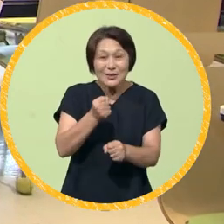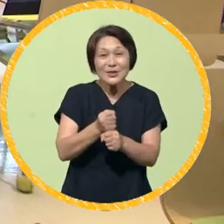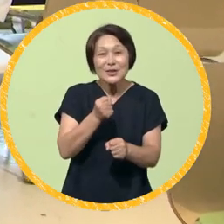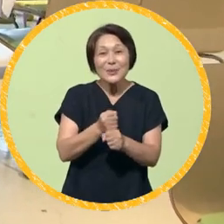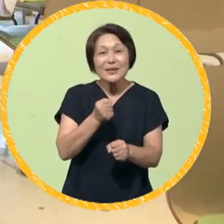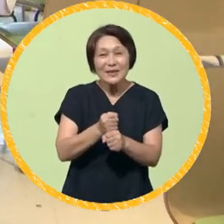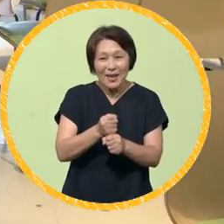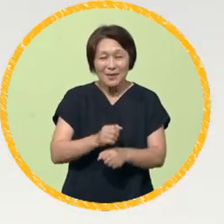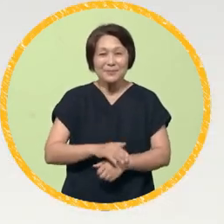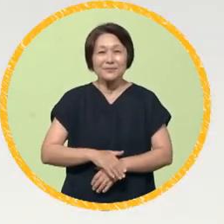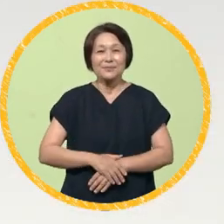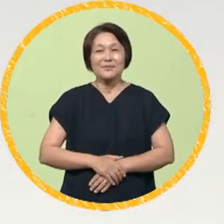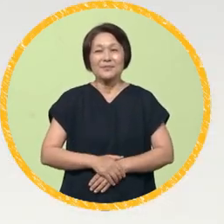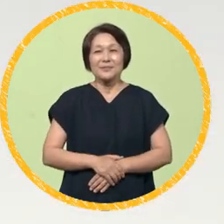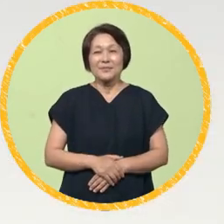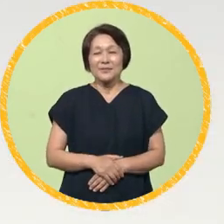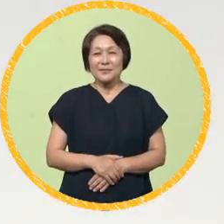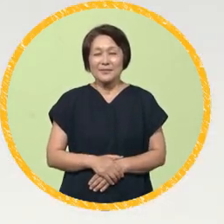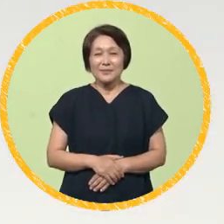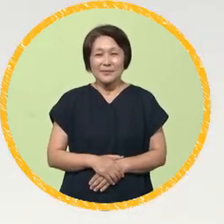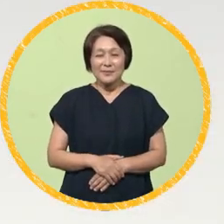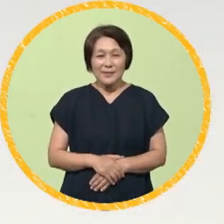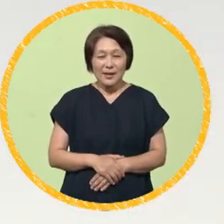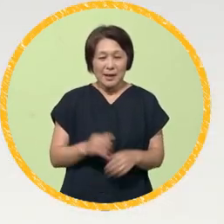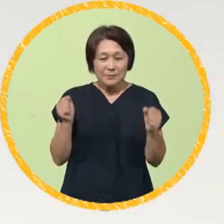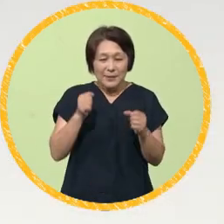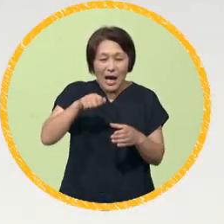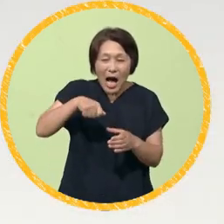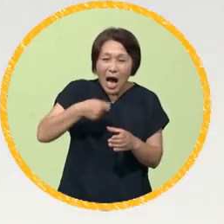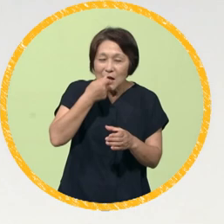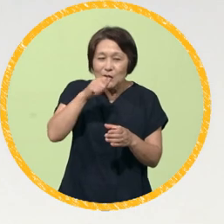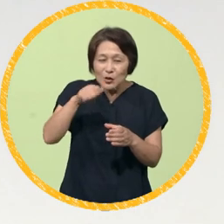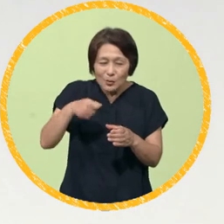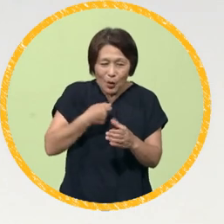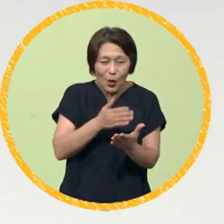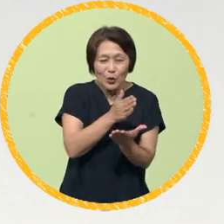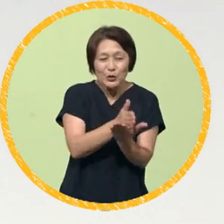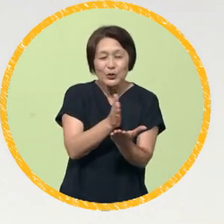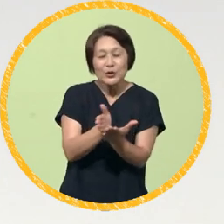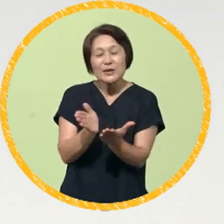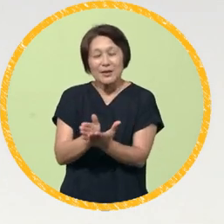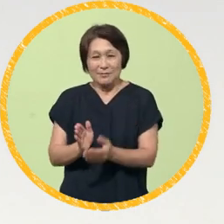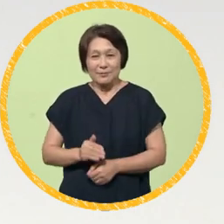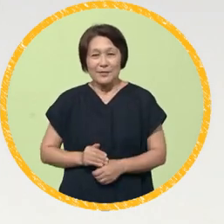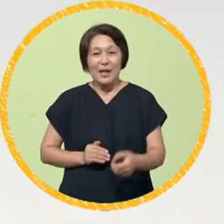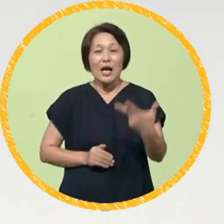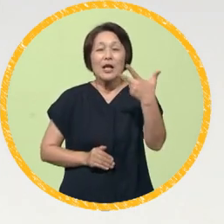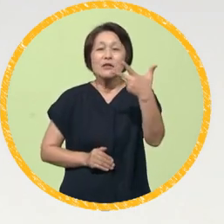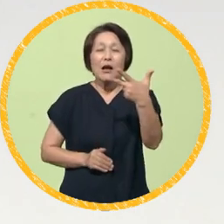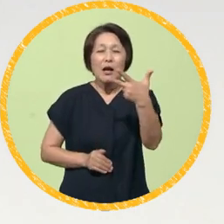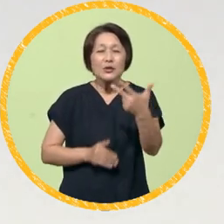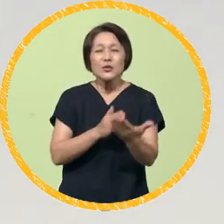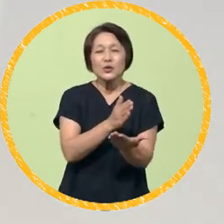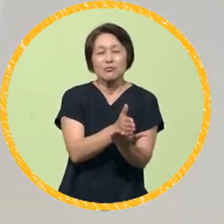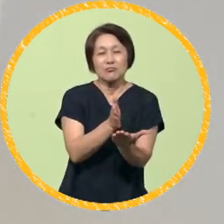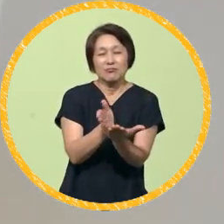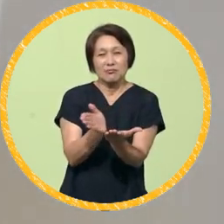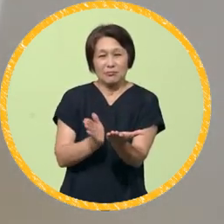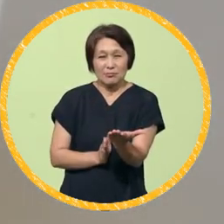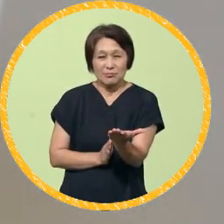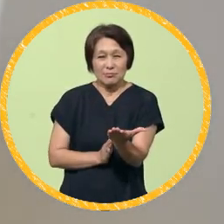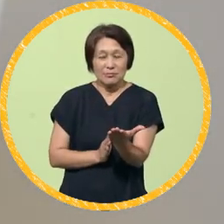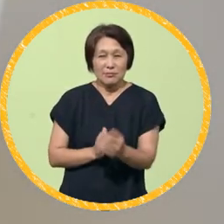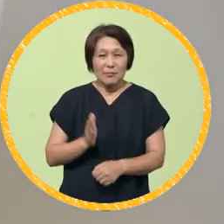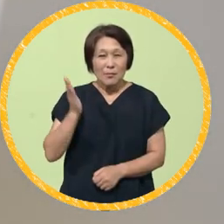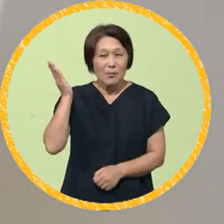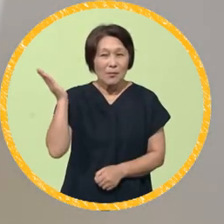ちゃんと。 頑張りました。 で、アイスもまたすごくカラフルで、何種類入ってるんですか。 7種類ですね。 おお、 ブ